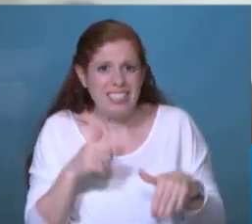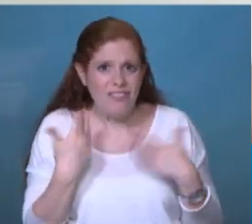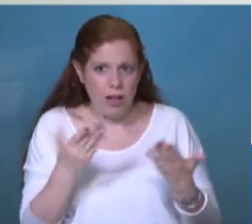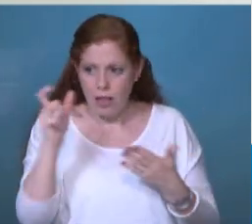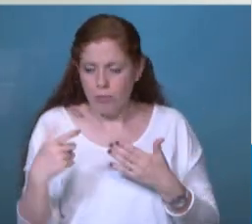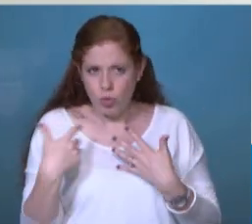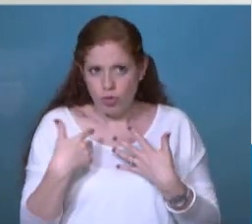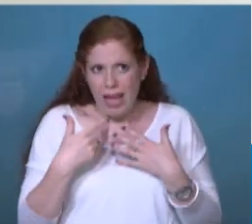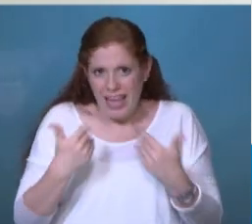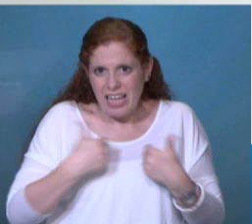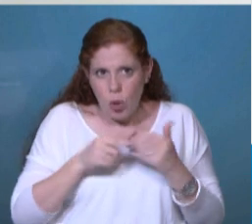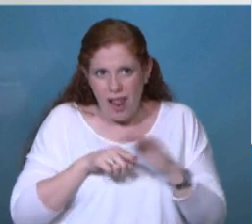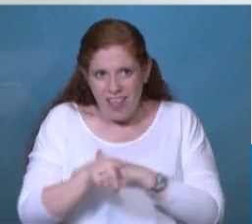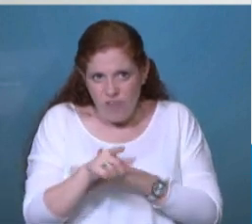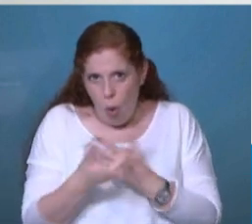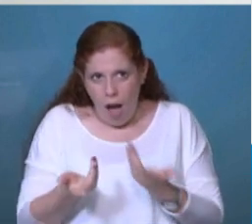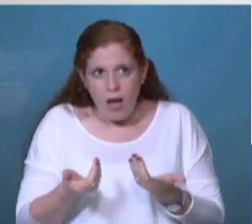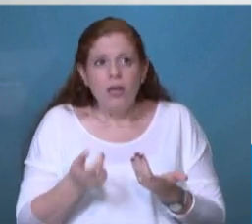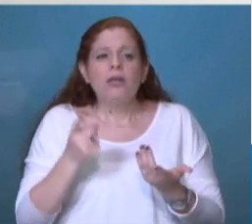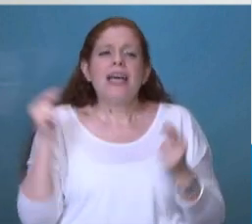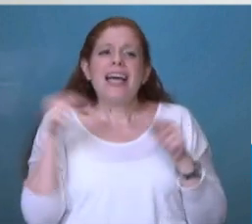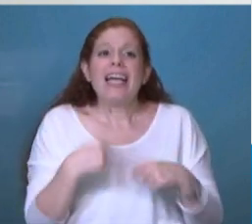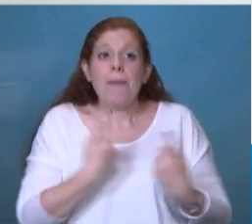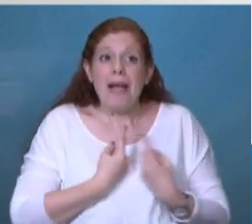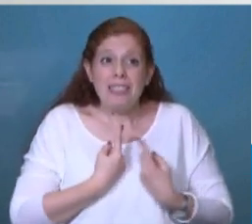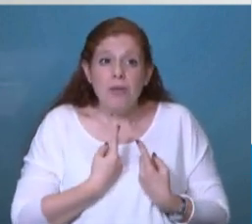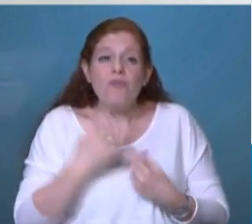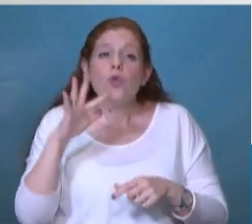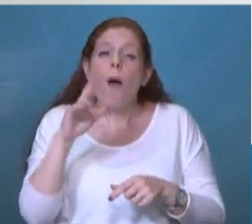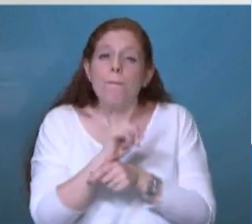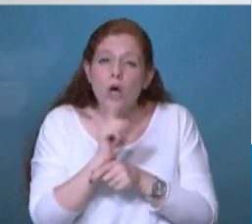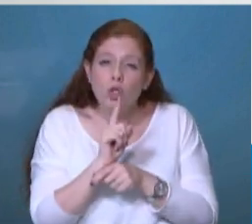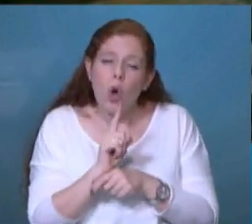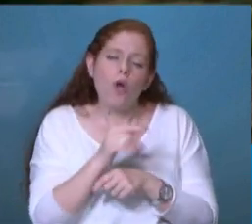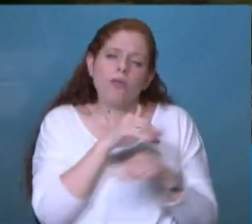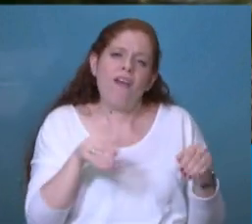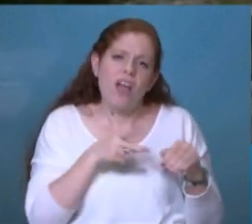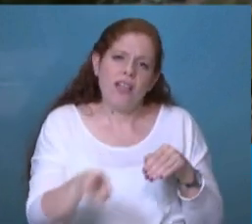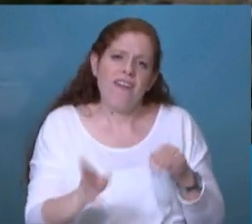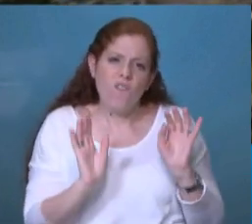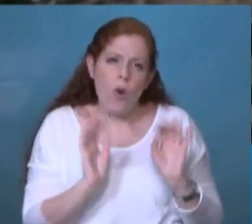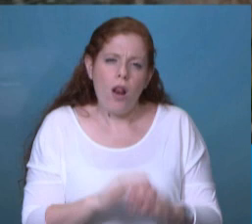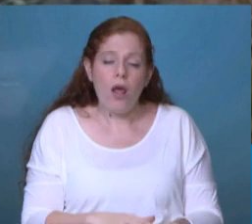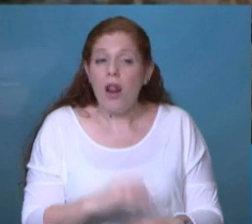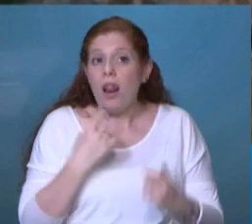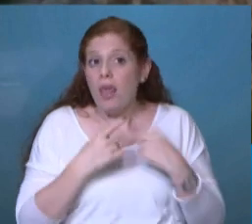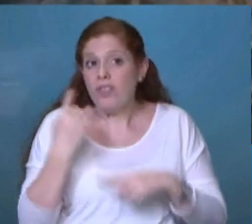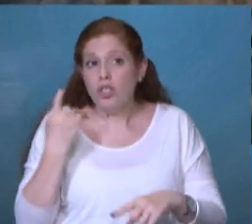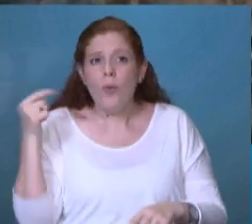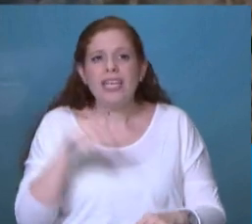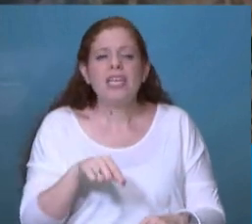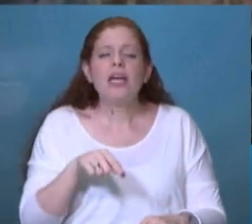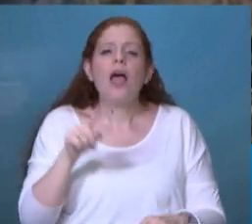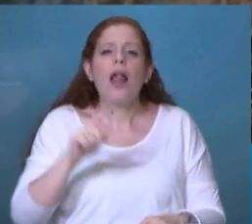smuggler. I come with myself in the 5 minutes I cross the border. לפני כשנה הוא הגיע לטירנה, בירת